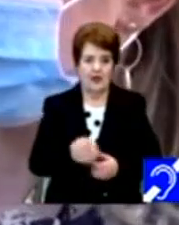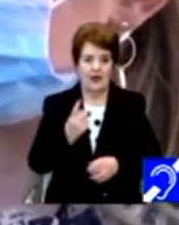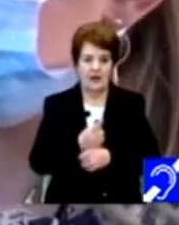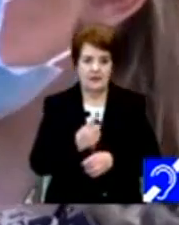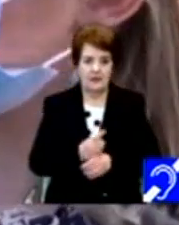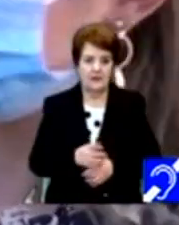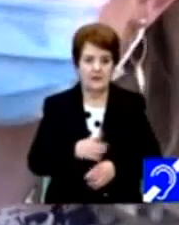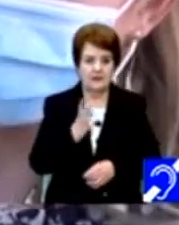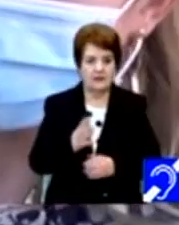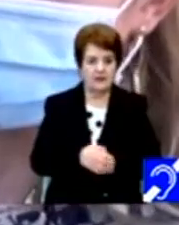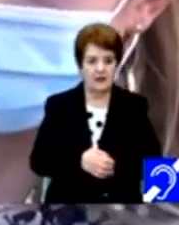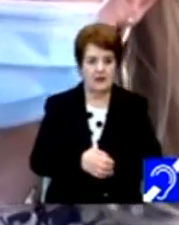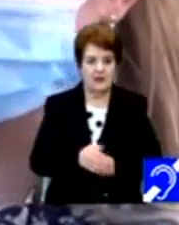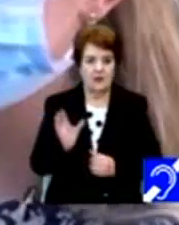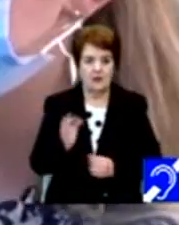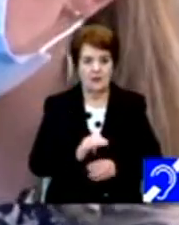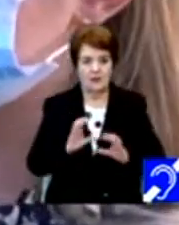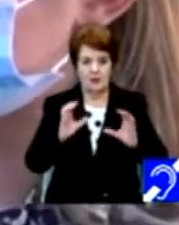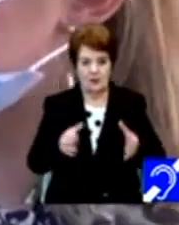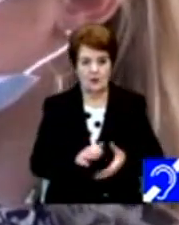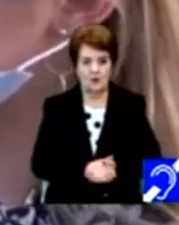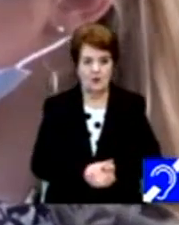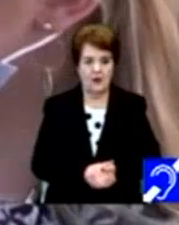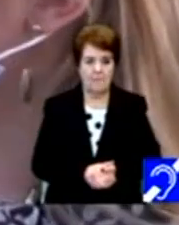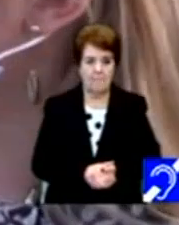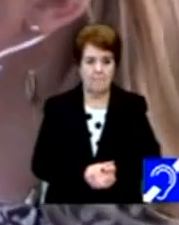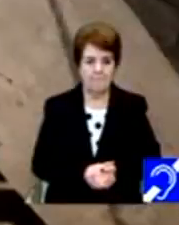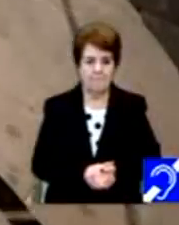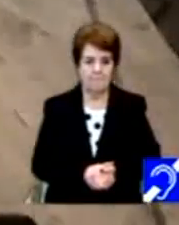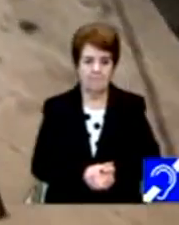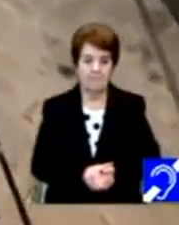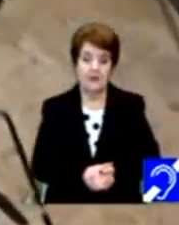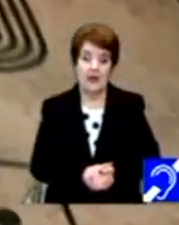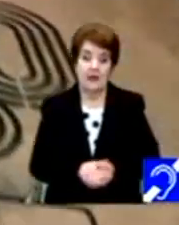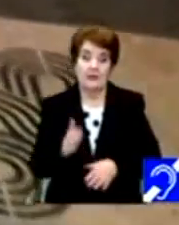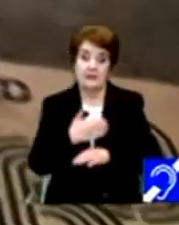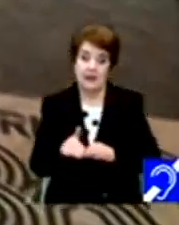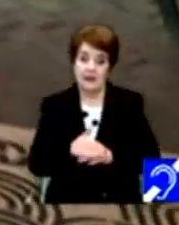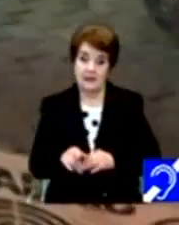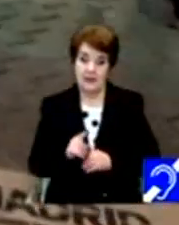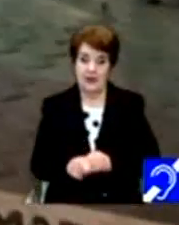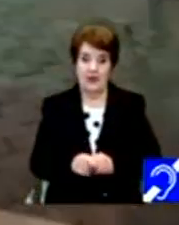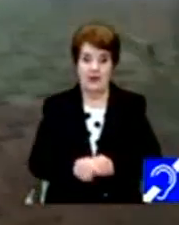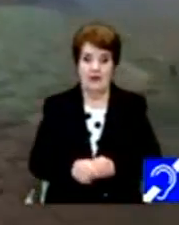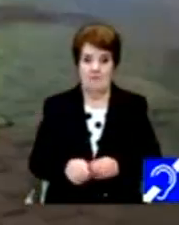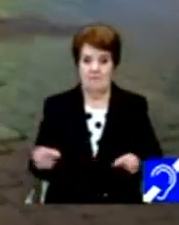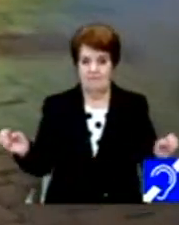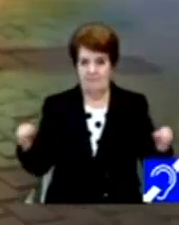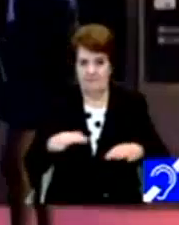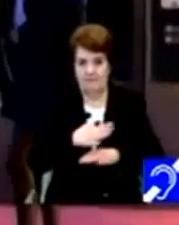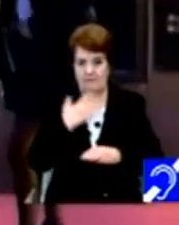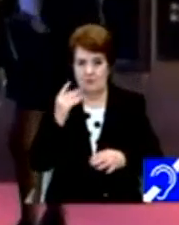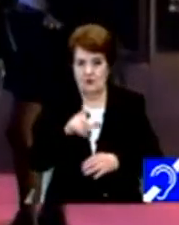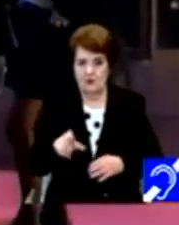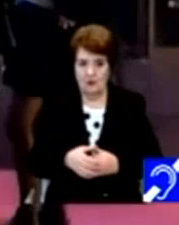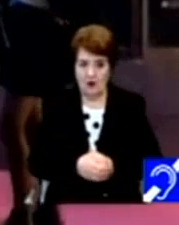sont différentes, mais tout le monde porte le masque. Il y a du gel un peu partout, donc c'est... Străzile sunt aglomerate, la fel și terasele, muzeele și magazinele,